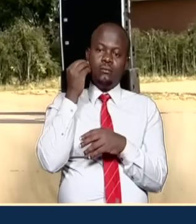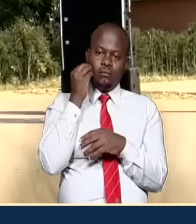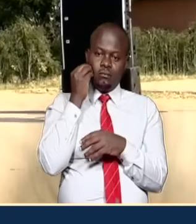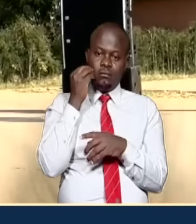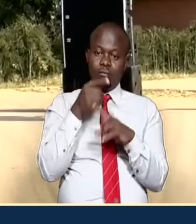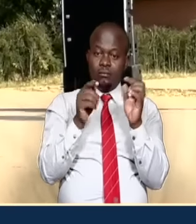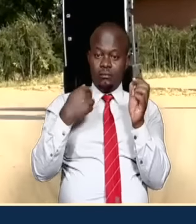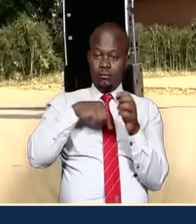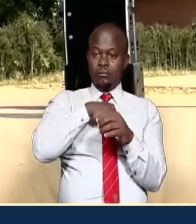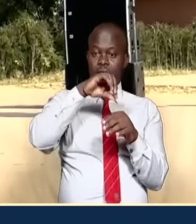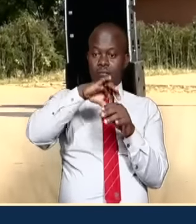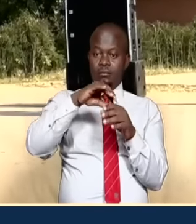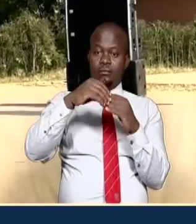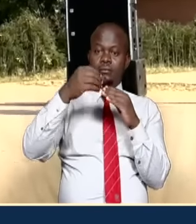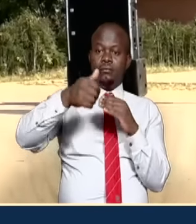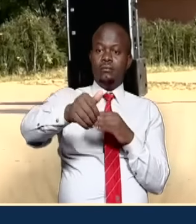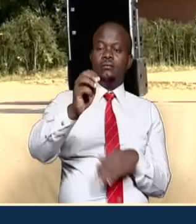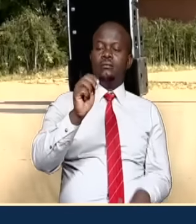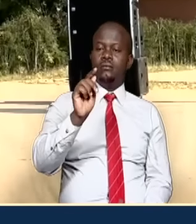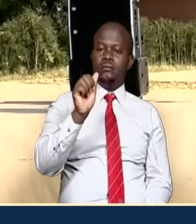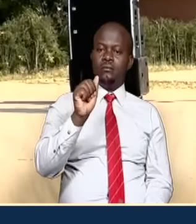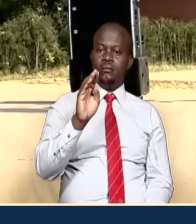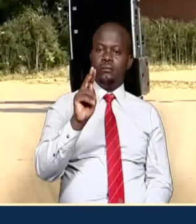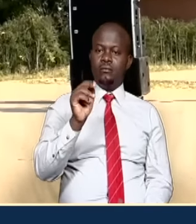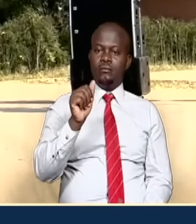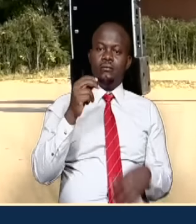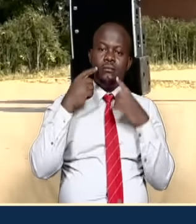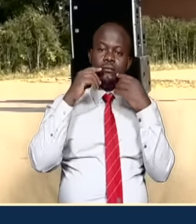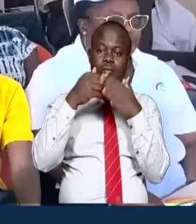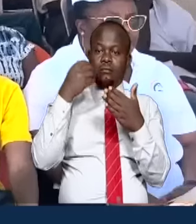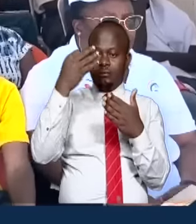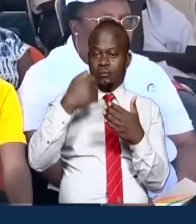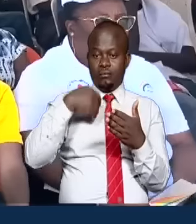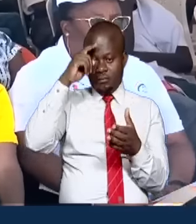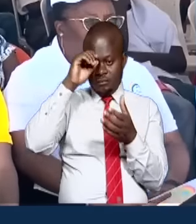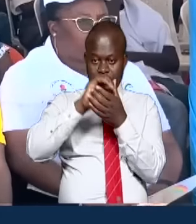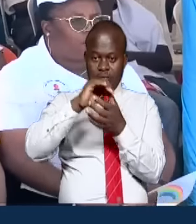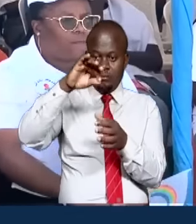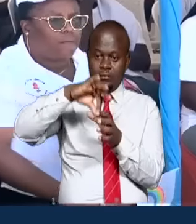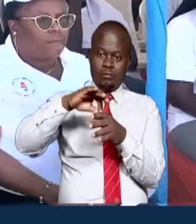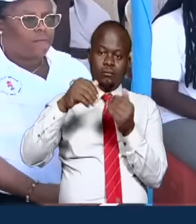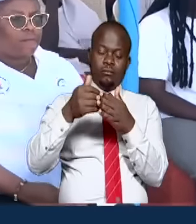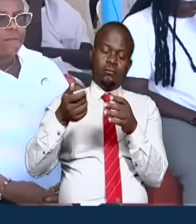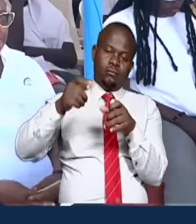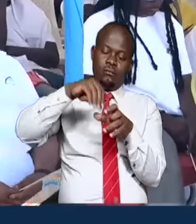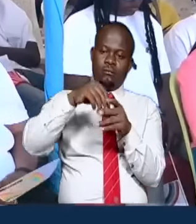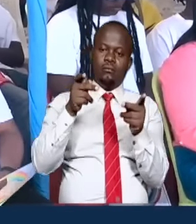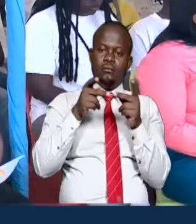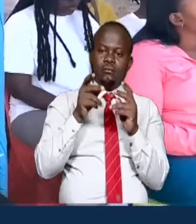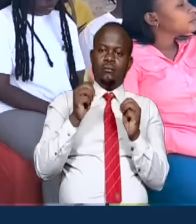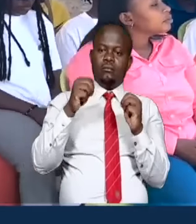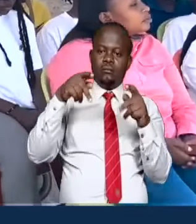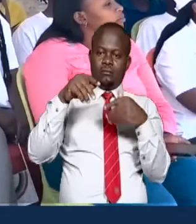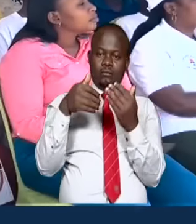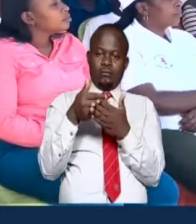mudutoye. Umuyobozi w'iri shyaka Mukabuna ni Christine avuga ko mu gihe abaturage babagirira icyizere bakabatora bakongererwa imyanya mu nteko ishinga